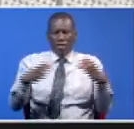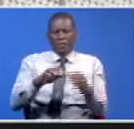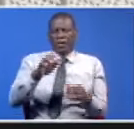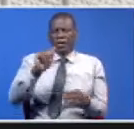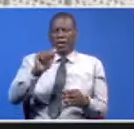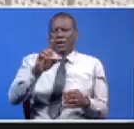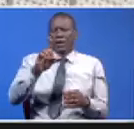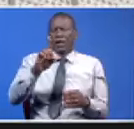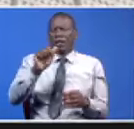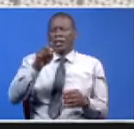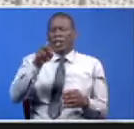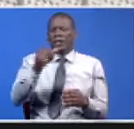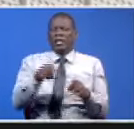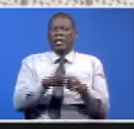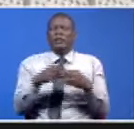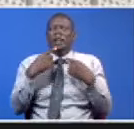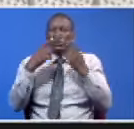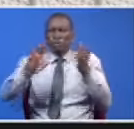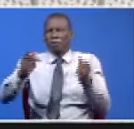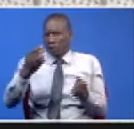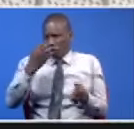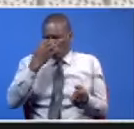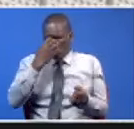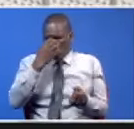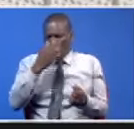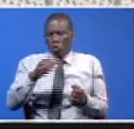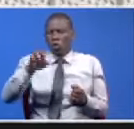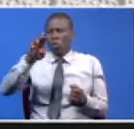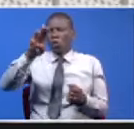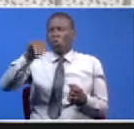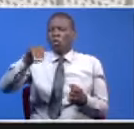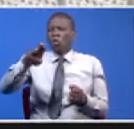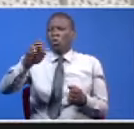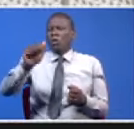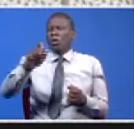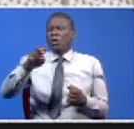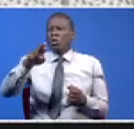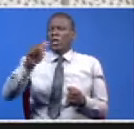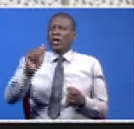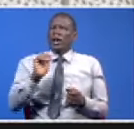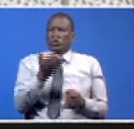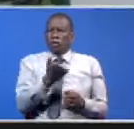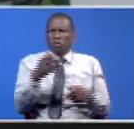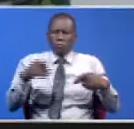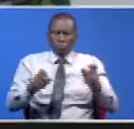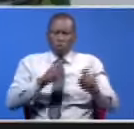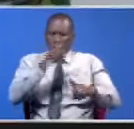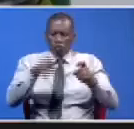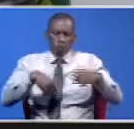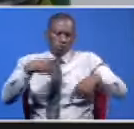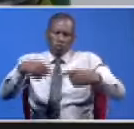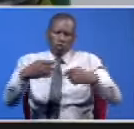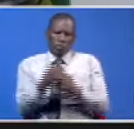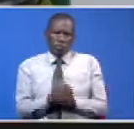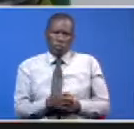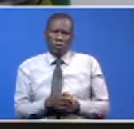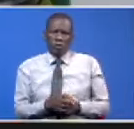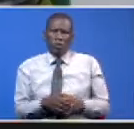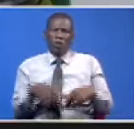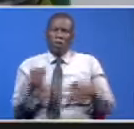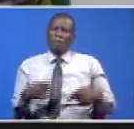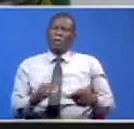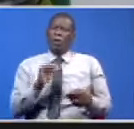as announced by President William Ruto, Mwaura is asking those questioning to move on. Watu wanasema,